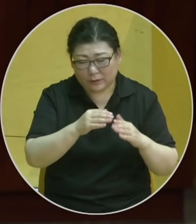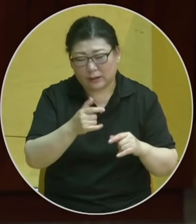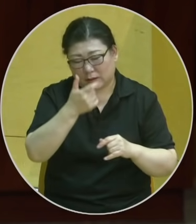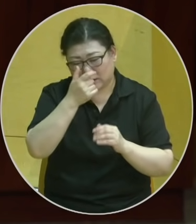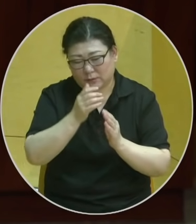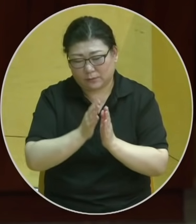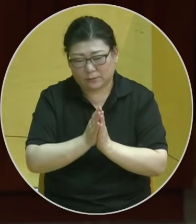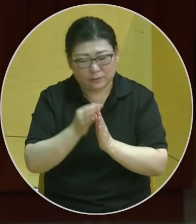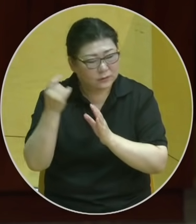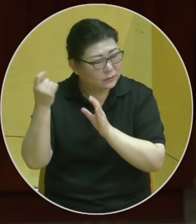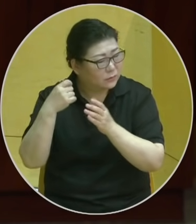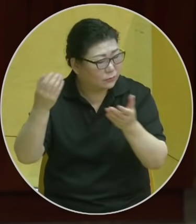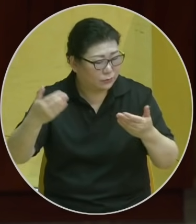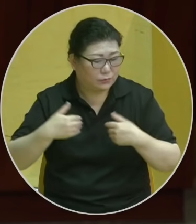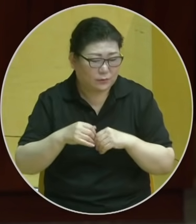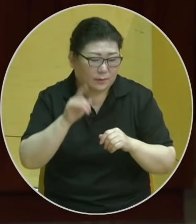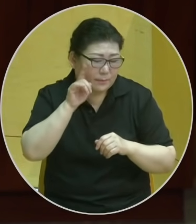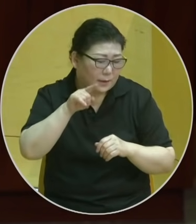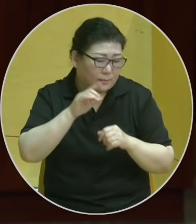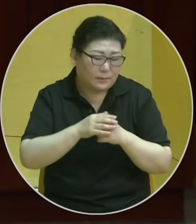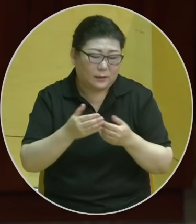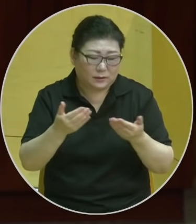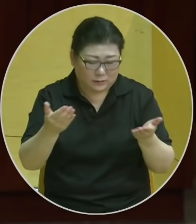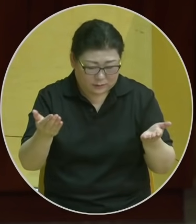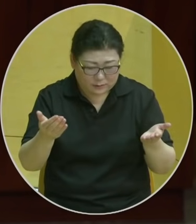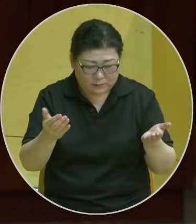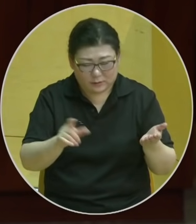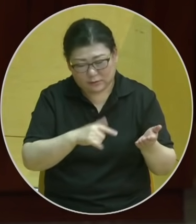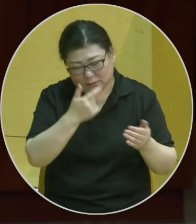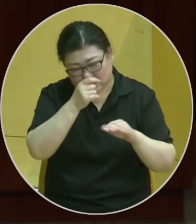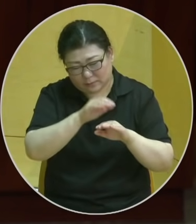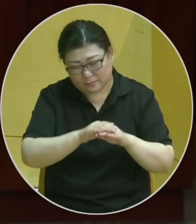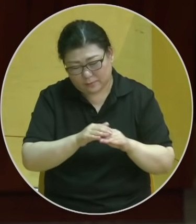드려지는 가정 예배를 통하여 성도들 가정에 믿음이